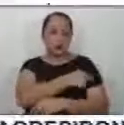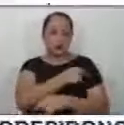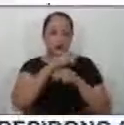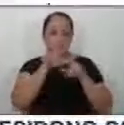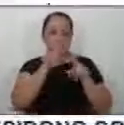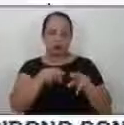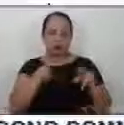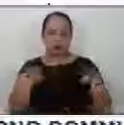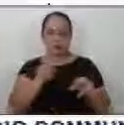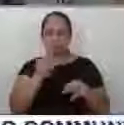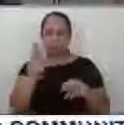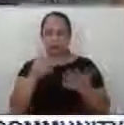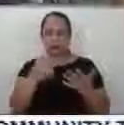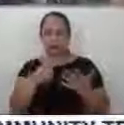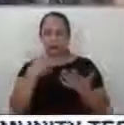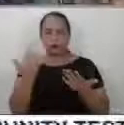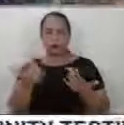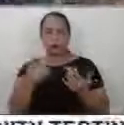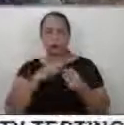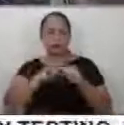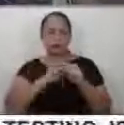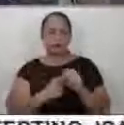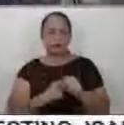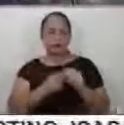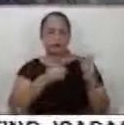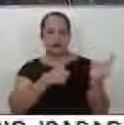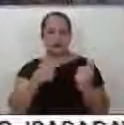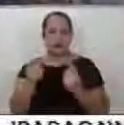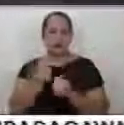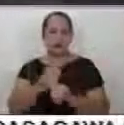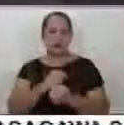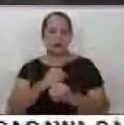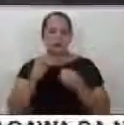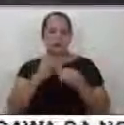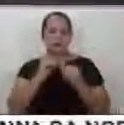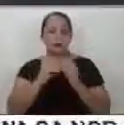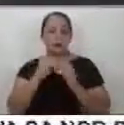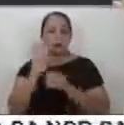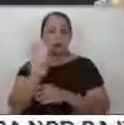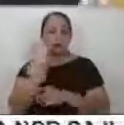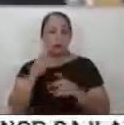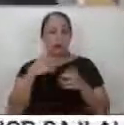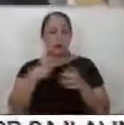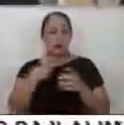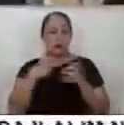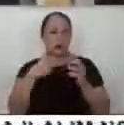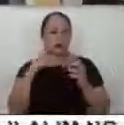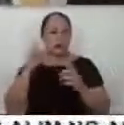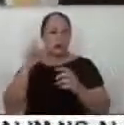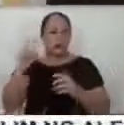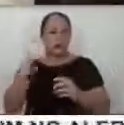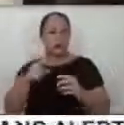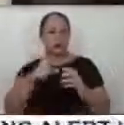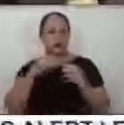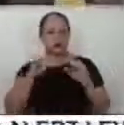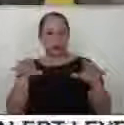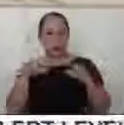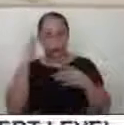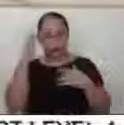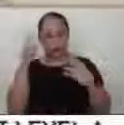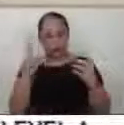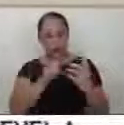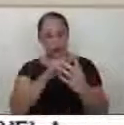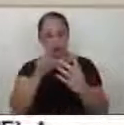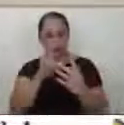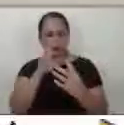symptomatics and the close contacts. Paiigtingin din ang testing at iba pang hakbang sa mga lugar na isa sa ilalim sa granular lockdown. Hihigpitan din ang